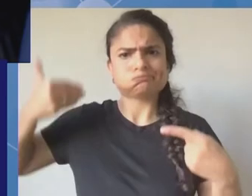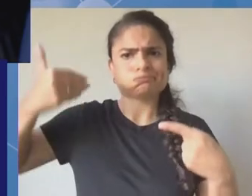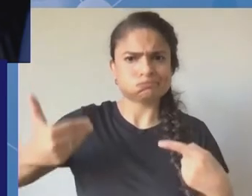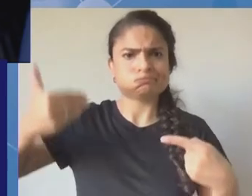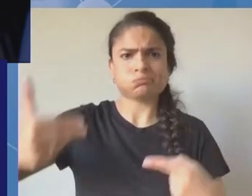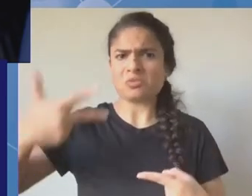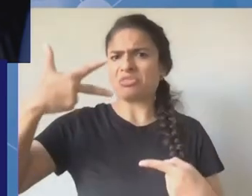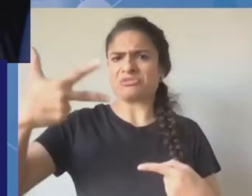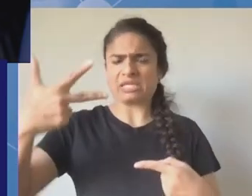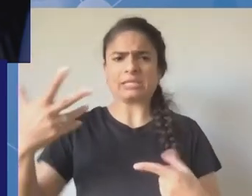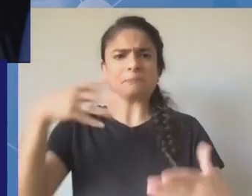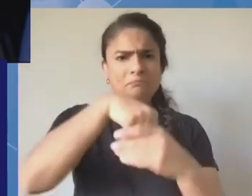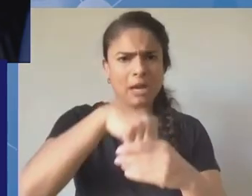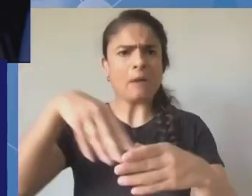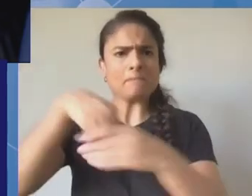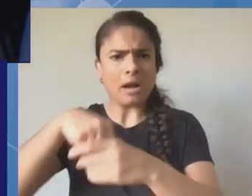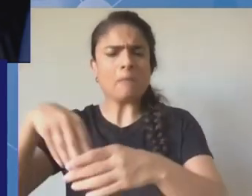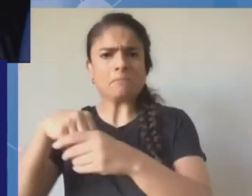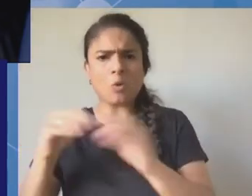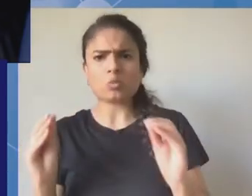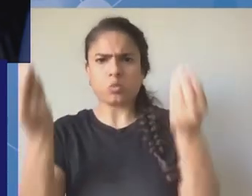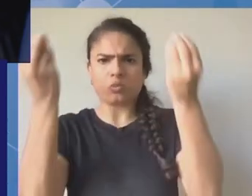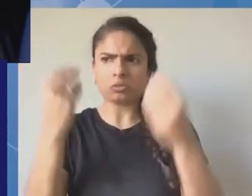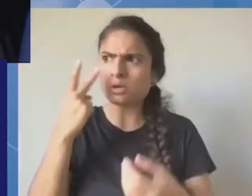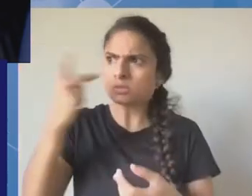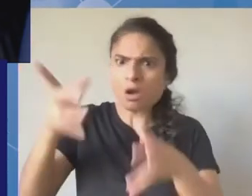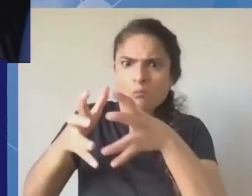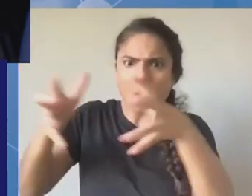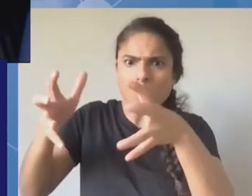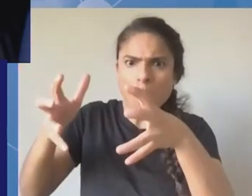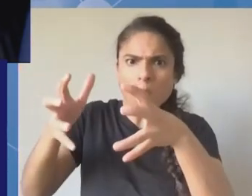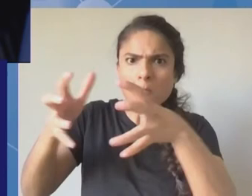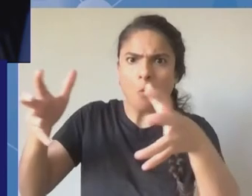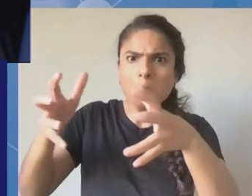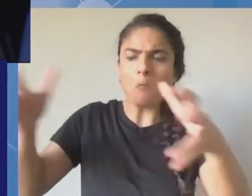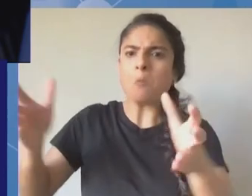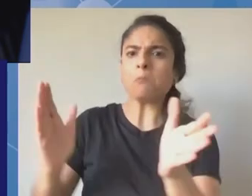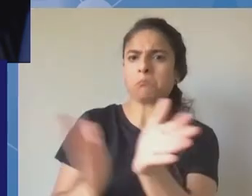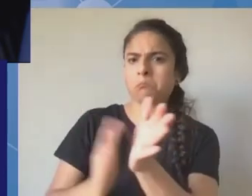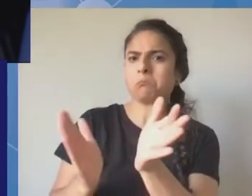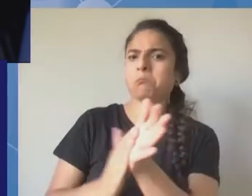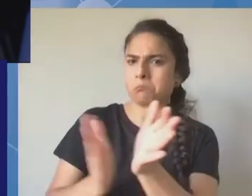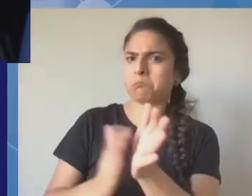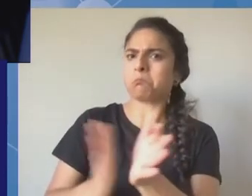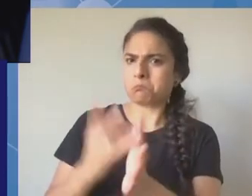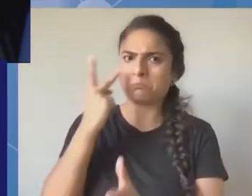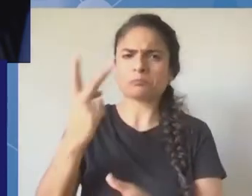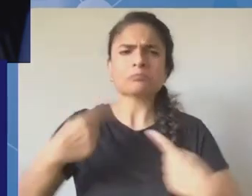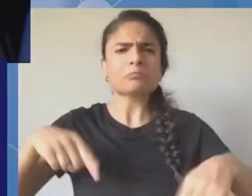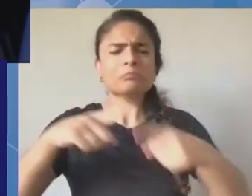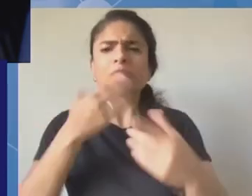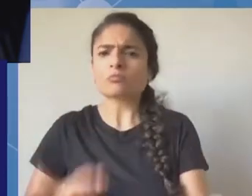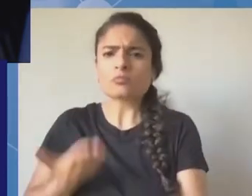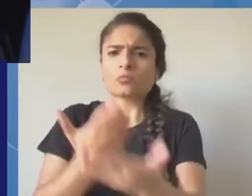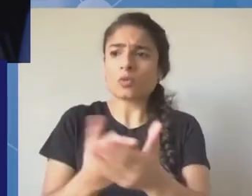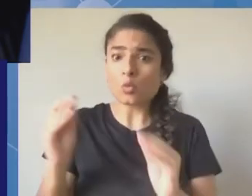治理论坛的吧，这个越来越多的年轻人参与。我们建议，这个也是来自